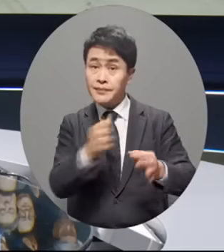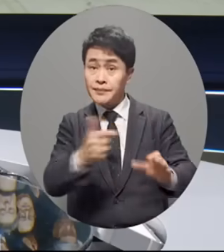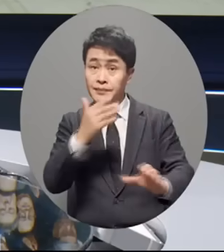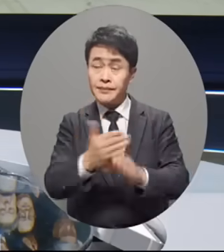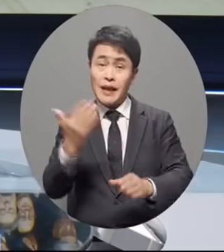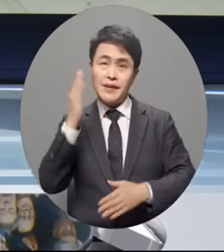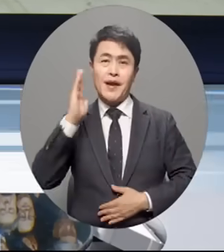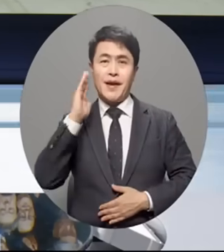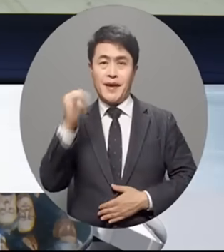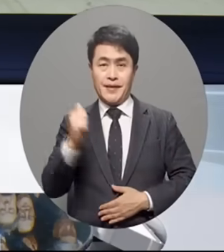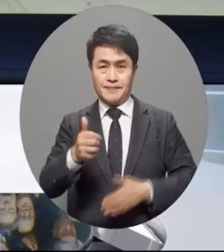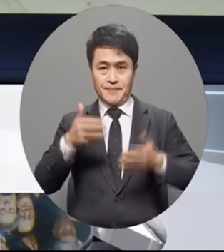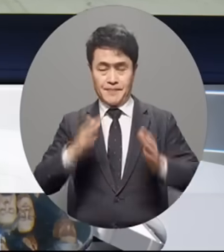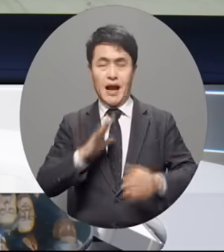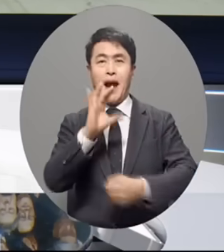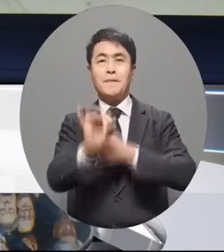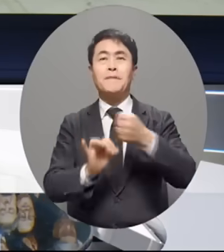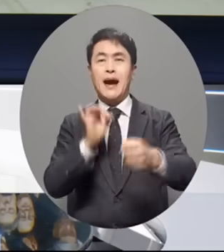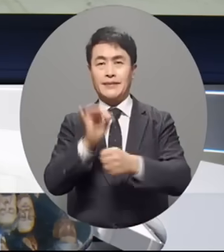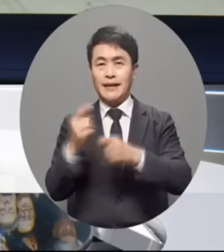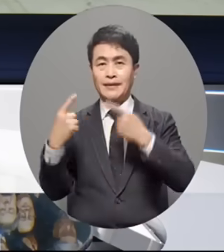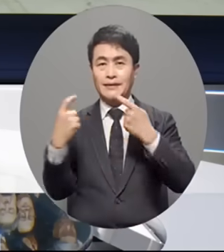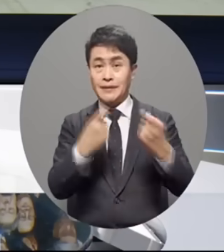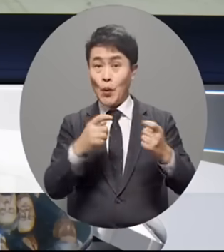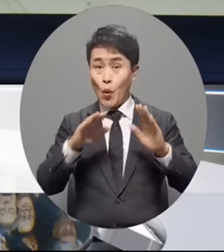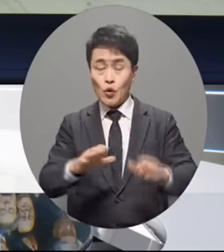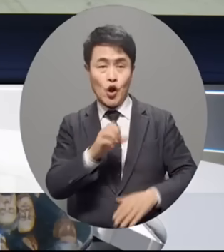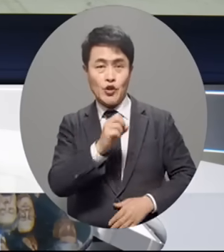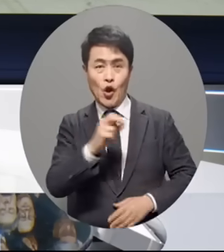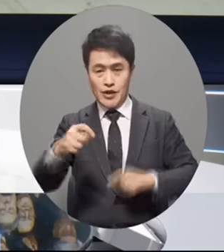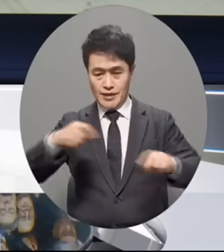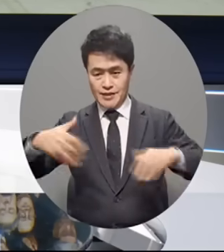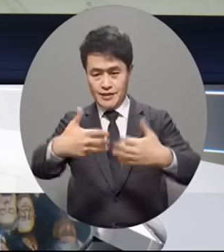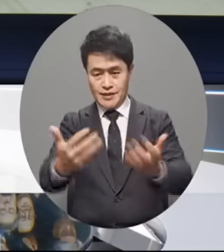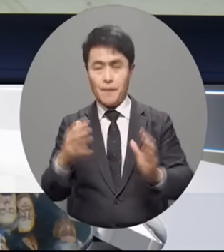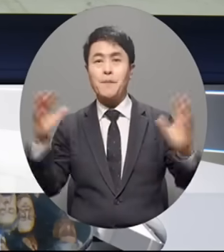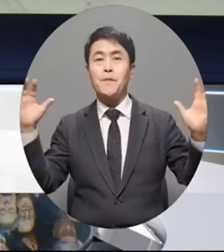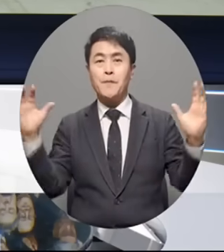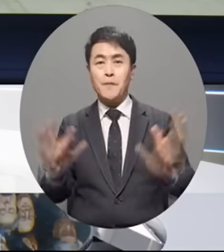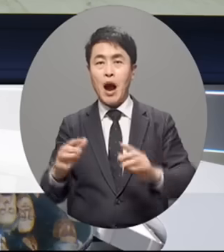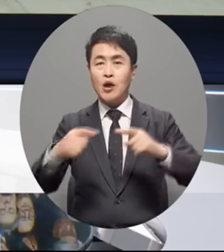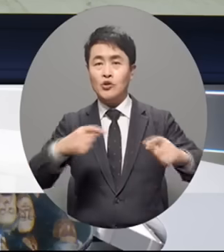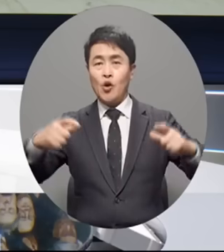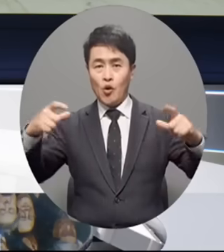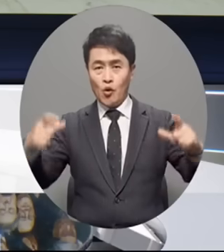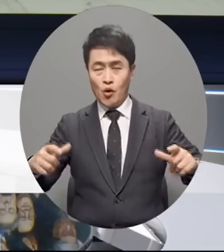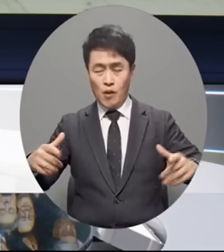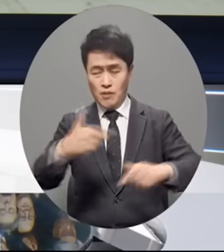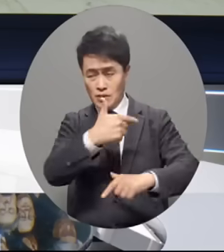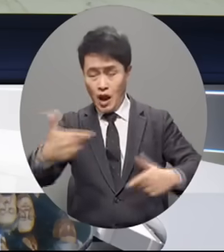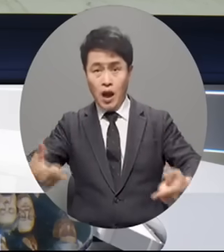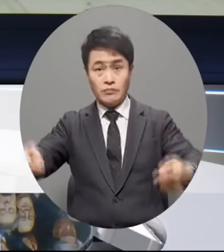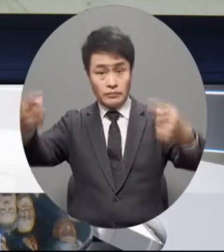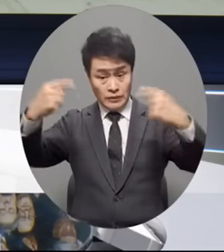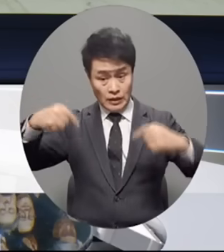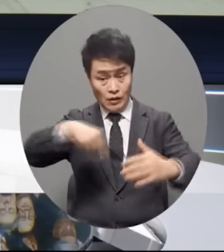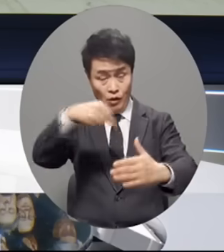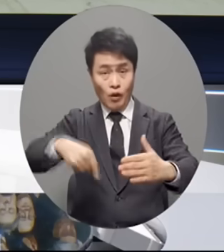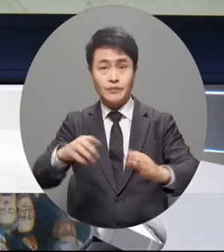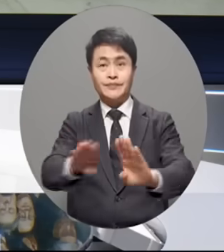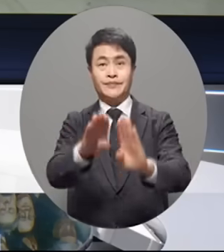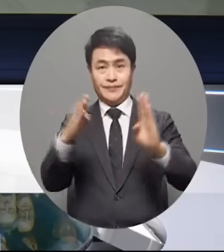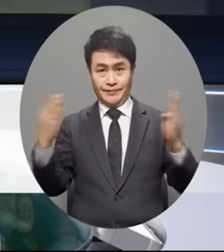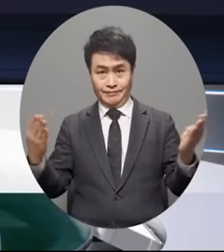김대중 전 대통령 탄생 100주년 기념식이 오늘 여야 지도부를 포함한 정치권 인사들이 대거 참석한 가운데